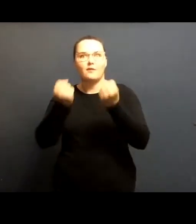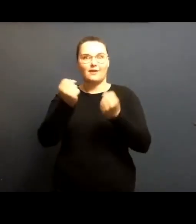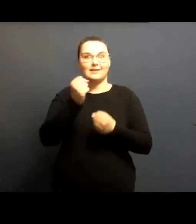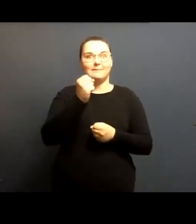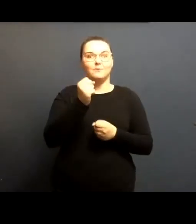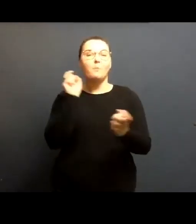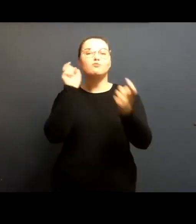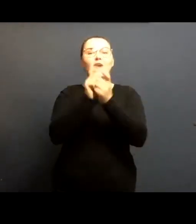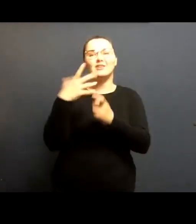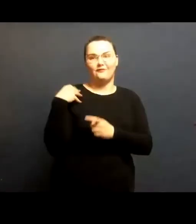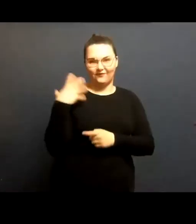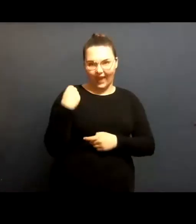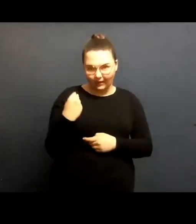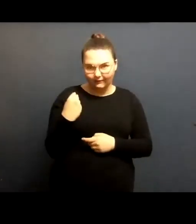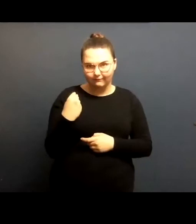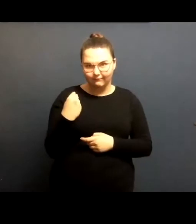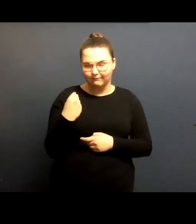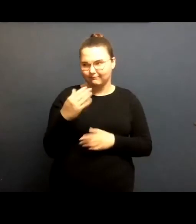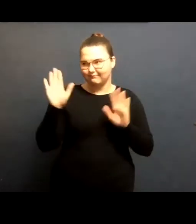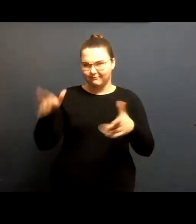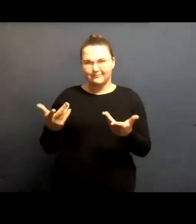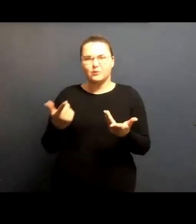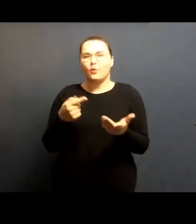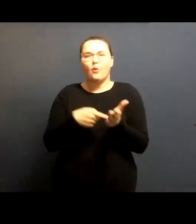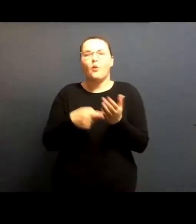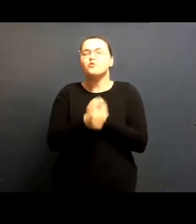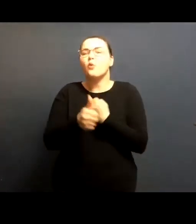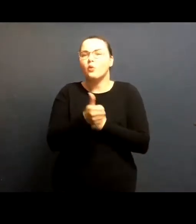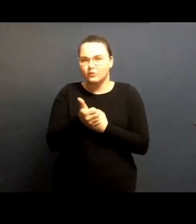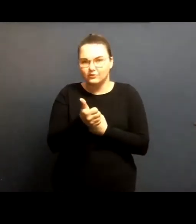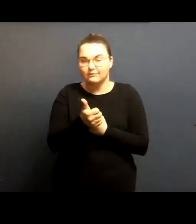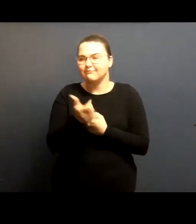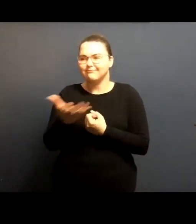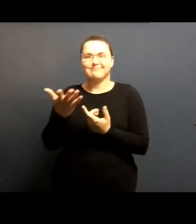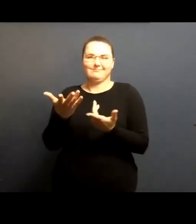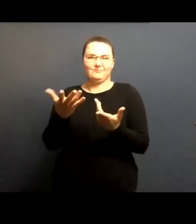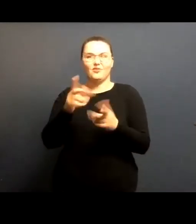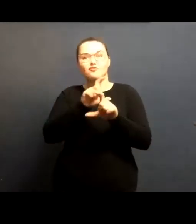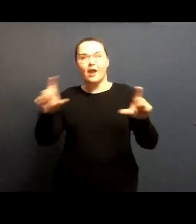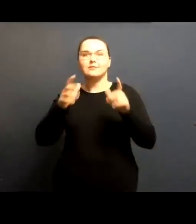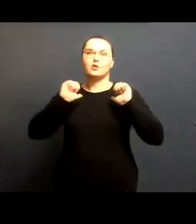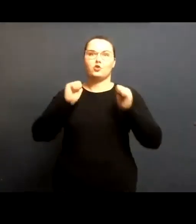sugeruje, że uprawienie seksu zatrzymuje czas, że właściwie